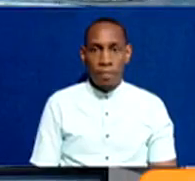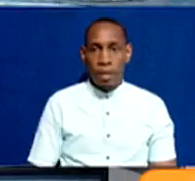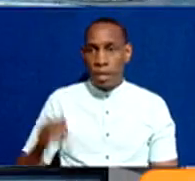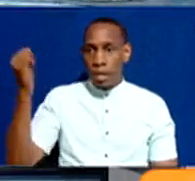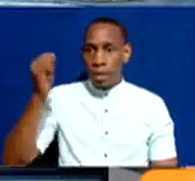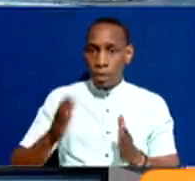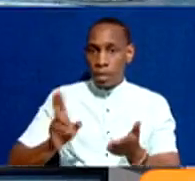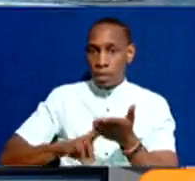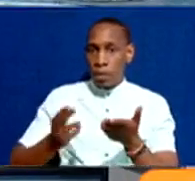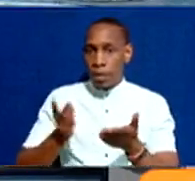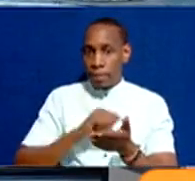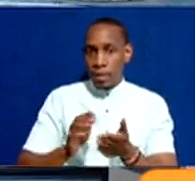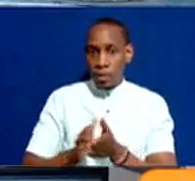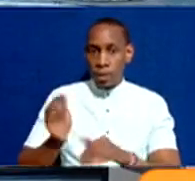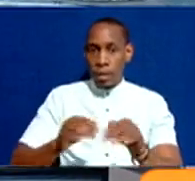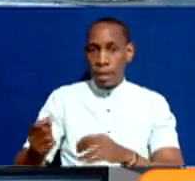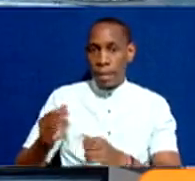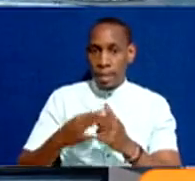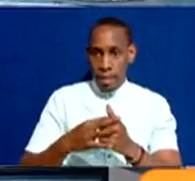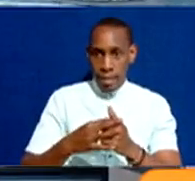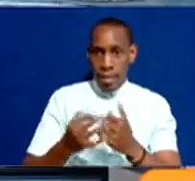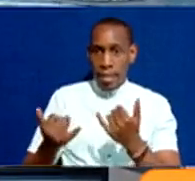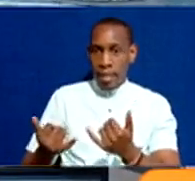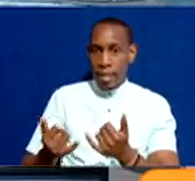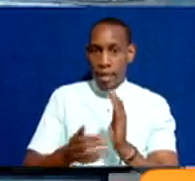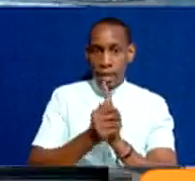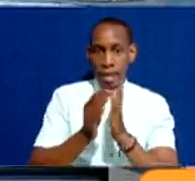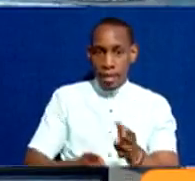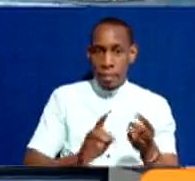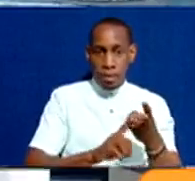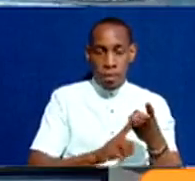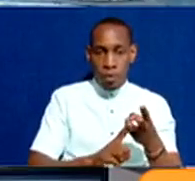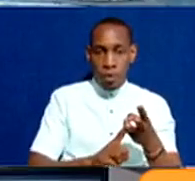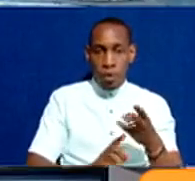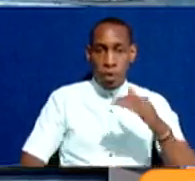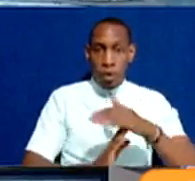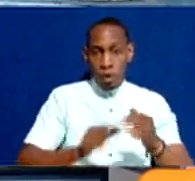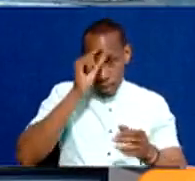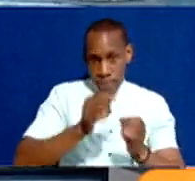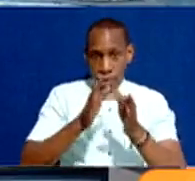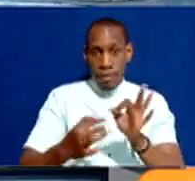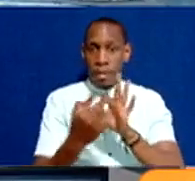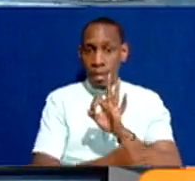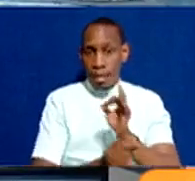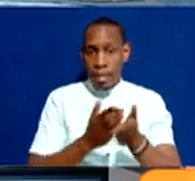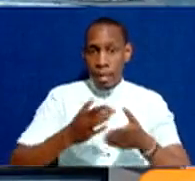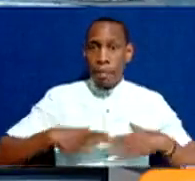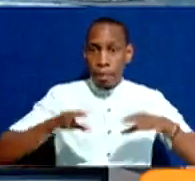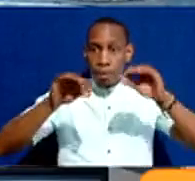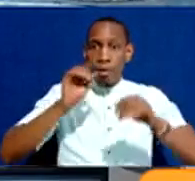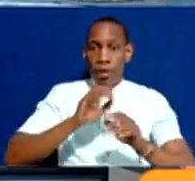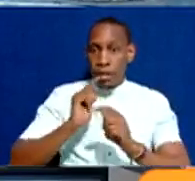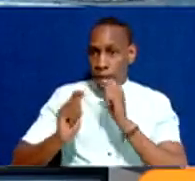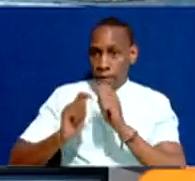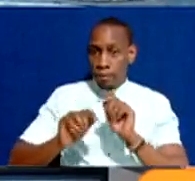Wanasiasa waliofeli katika uchaguzi wa mwezi Agosti, wataalam na maafisa wakuu serikalini ni miongoni mwa watu waliofuzu